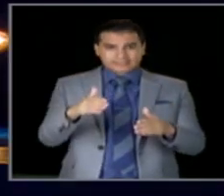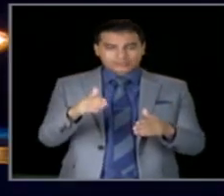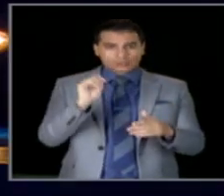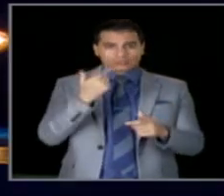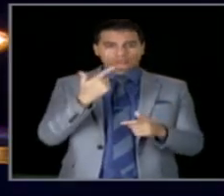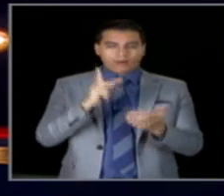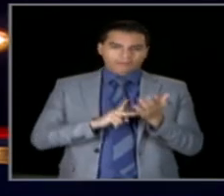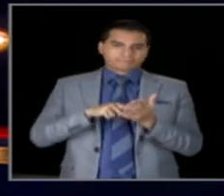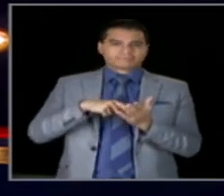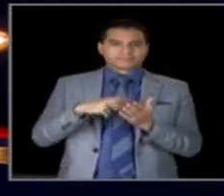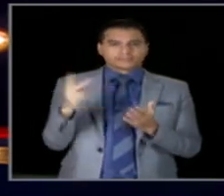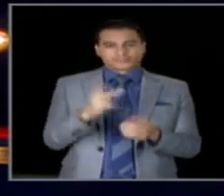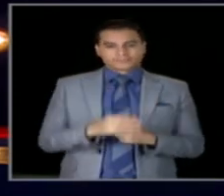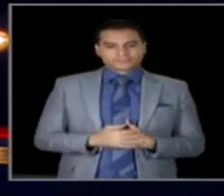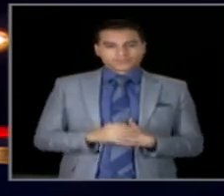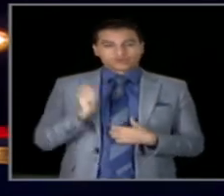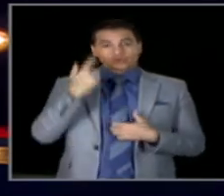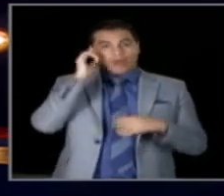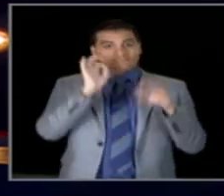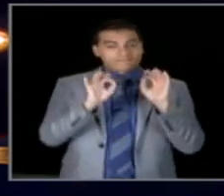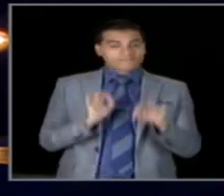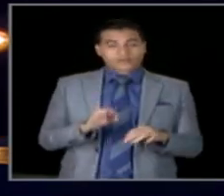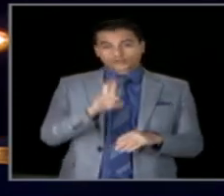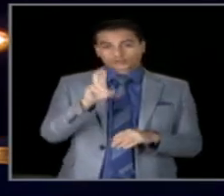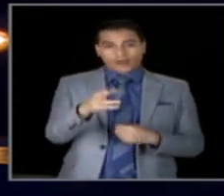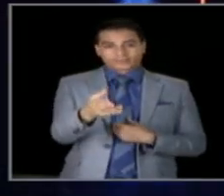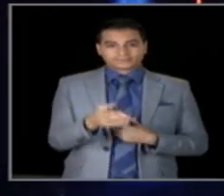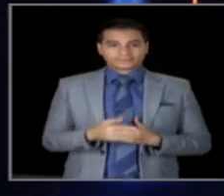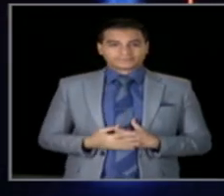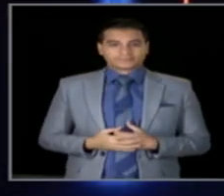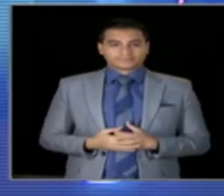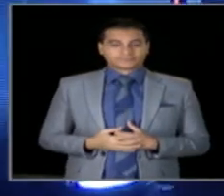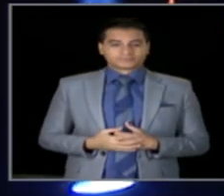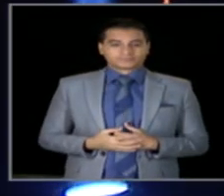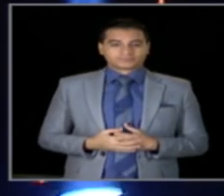وسرعة الاتنين مع بعض. سرعة البديهة. والسؤال هو: